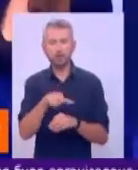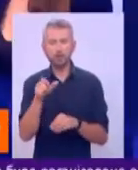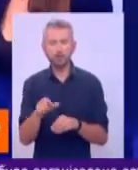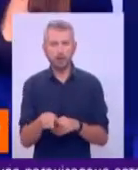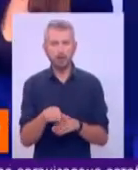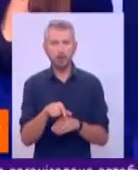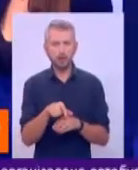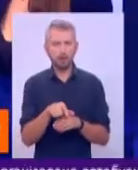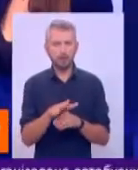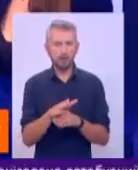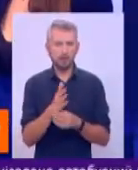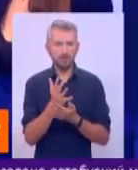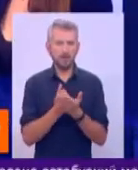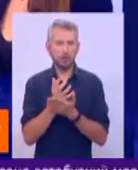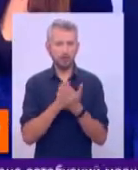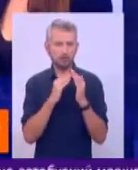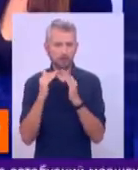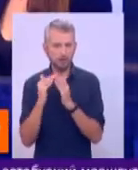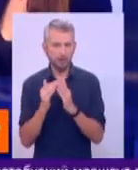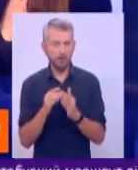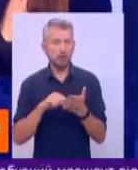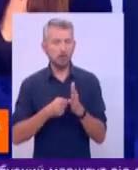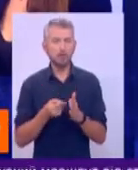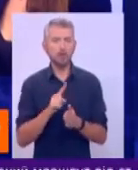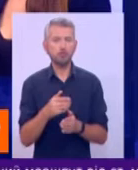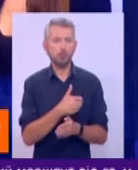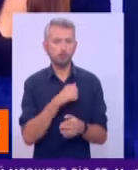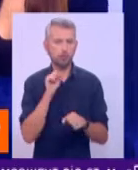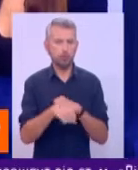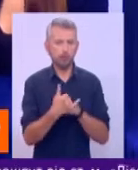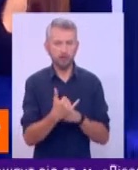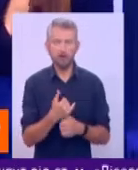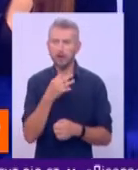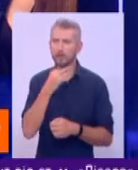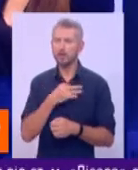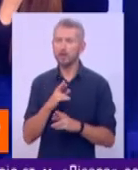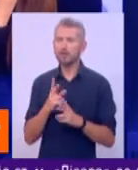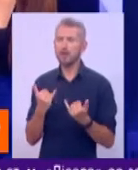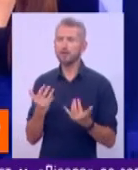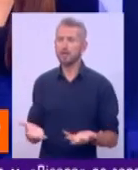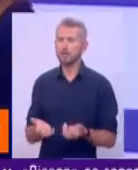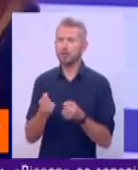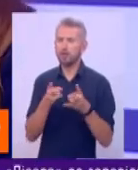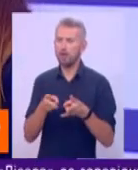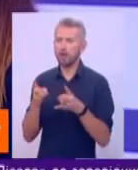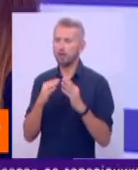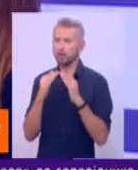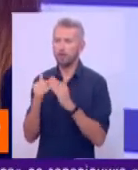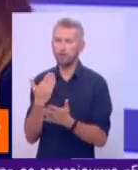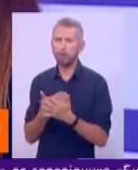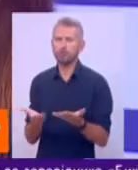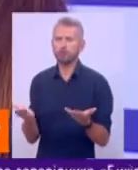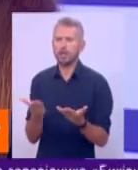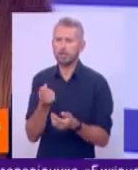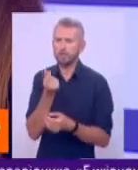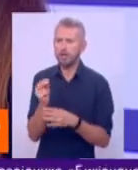маневровий фонд. Угу. Крапка. Оце, що вони зараз хочуть побороти. От скажіть мені, як зараз підтримуються аварійні будинки? Хоч якісь